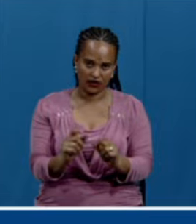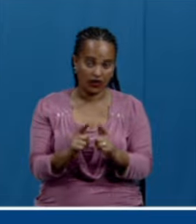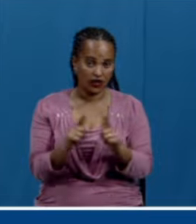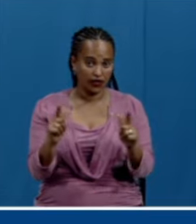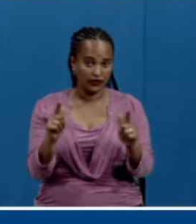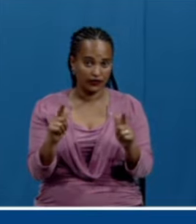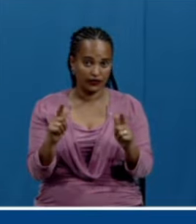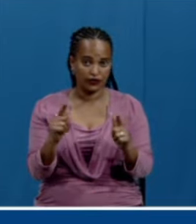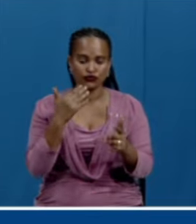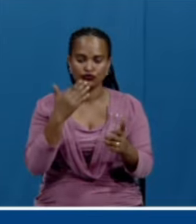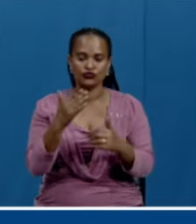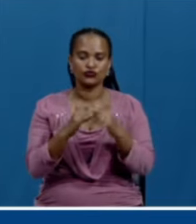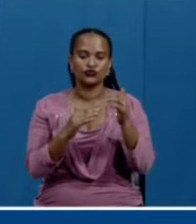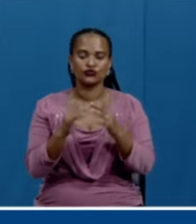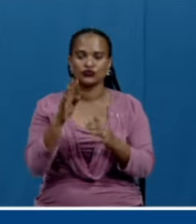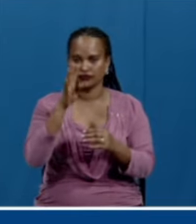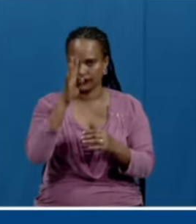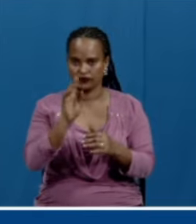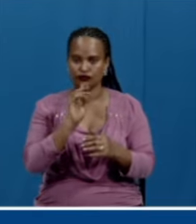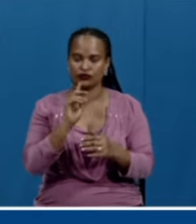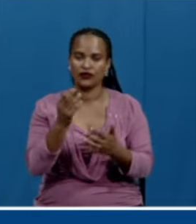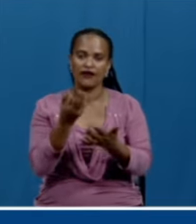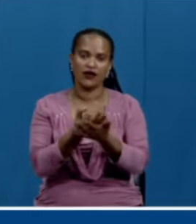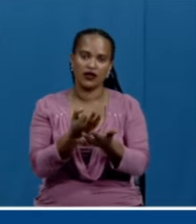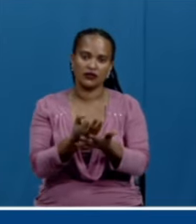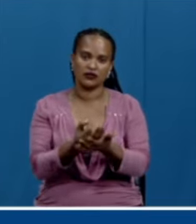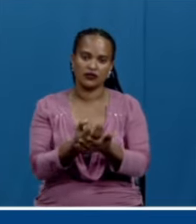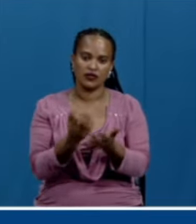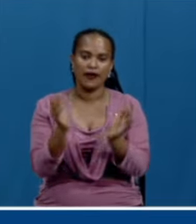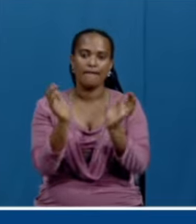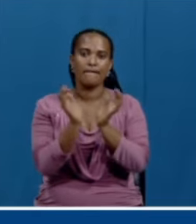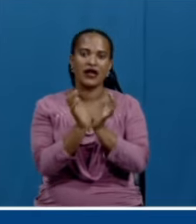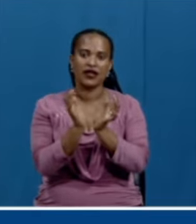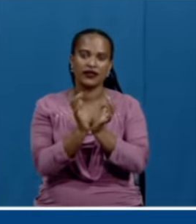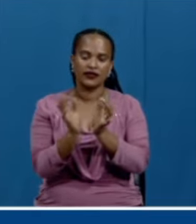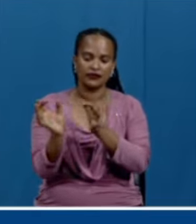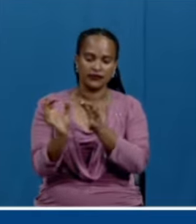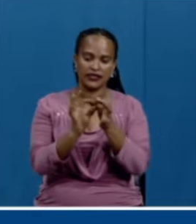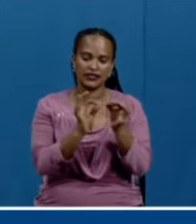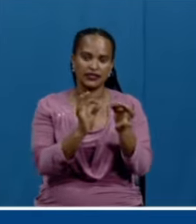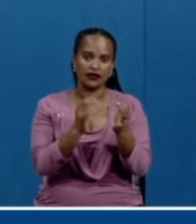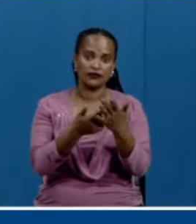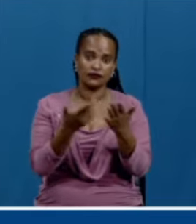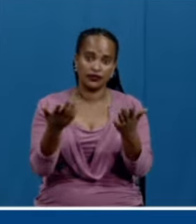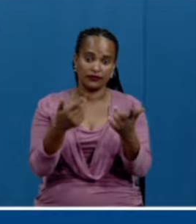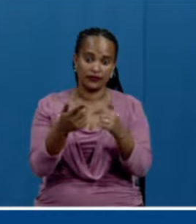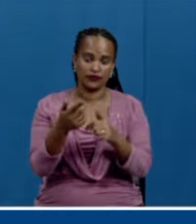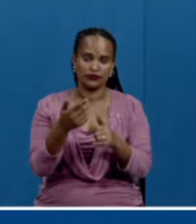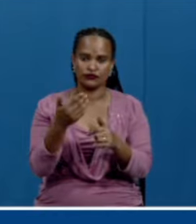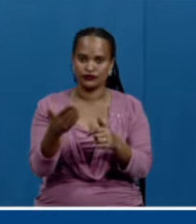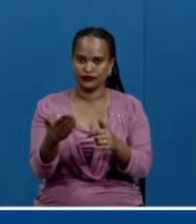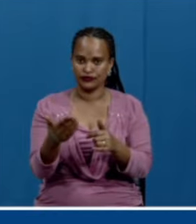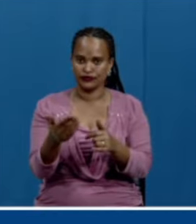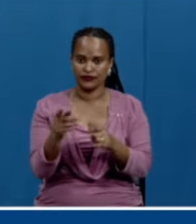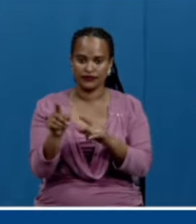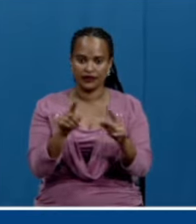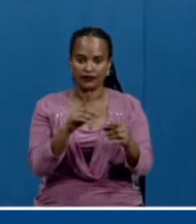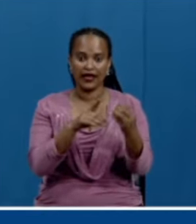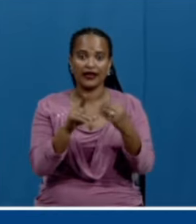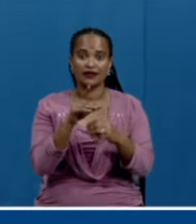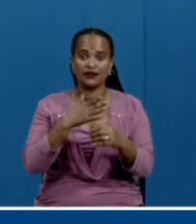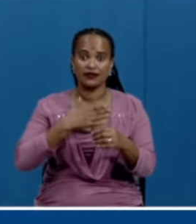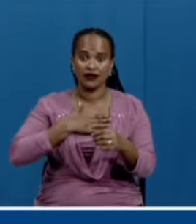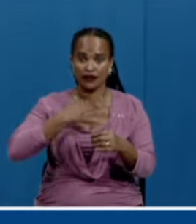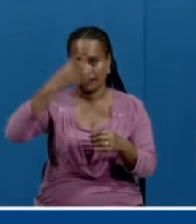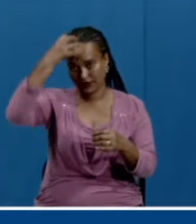ابي تطح بايتا زفطر غدايو ناي فاينانس ناي ماركتينغ متسسار اب زمداي مصيحا تبلها كم ناي كللنا منغست